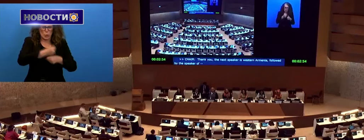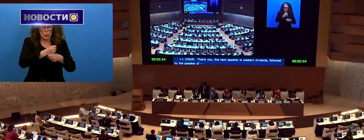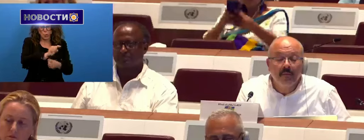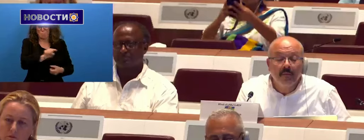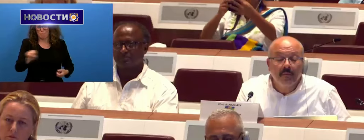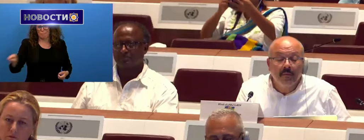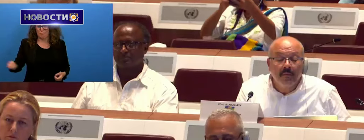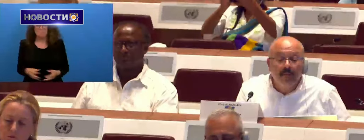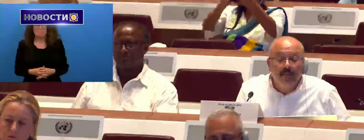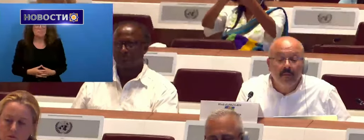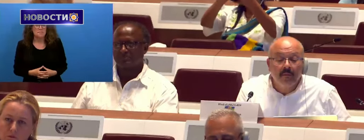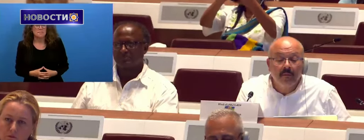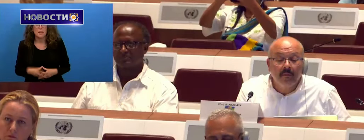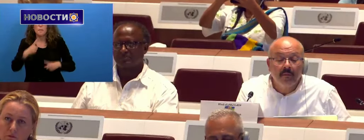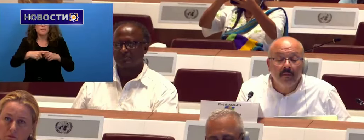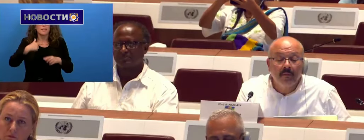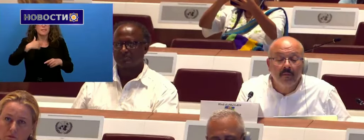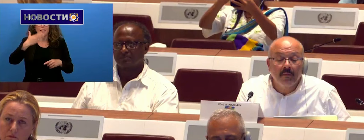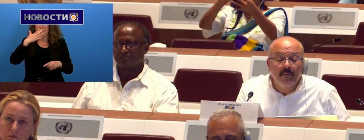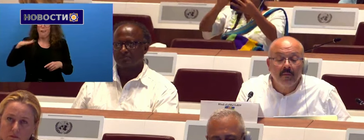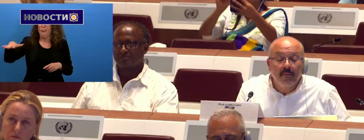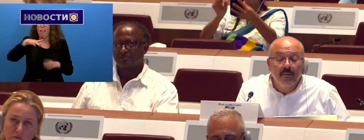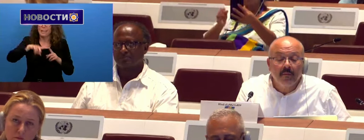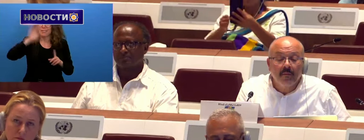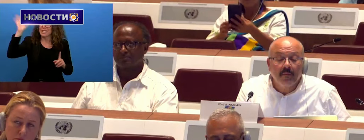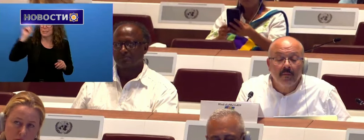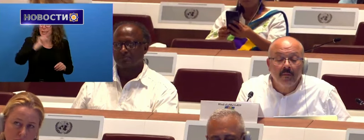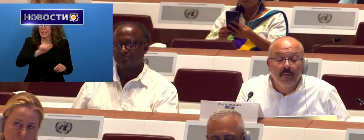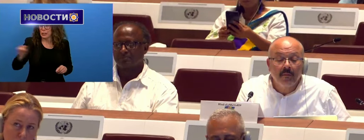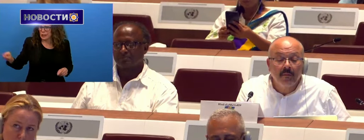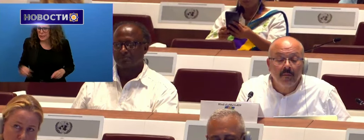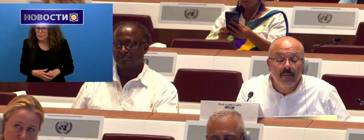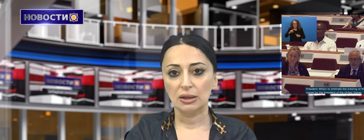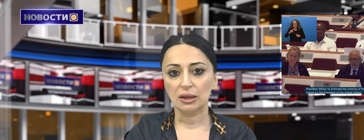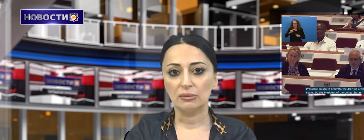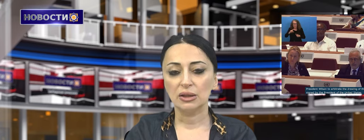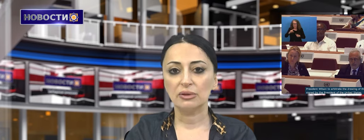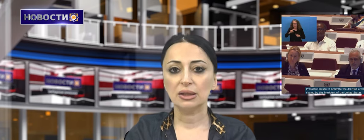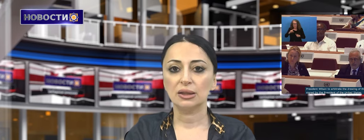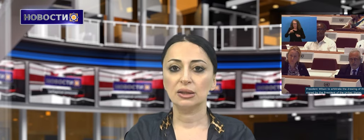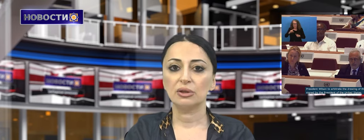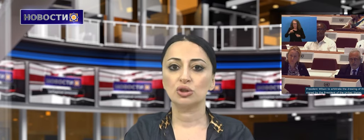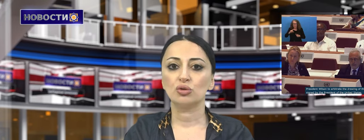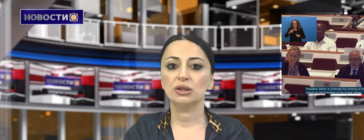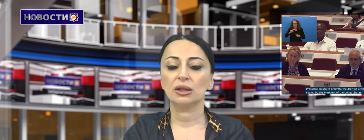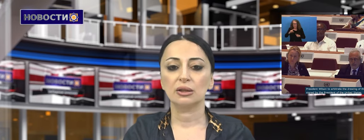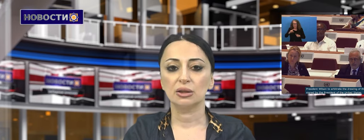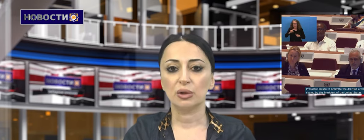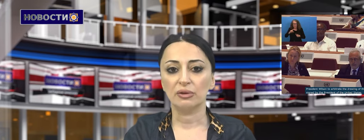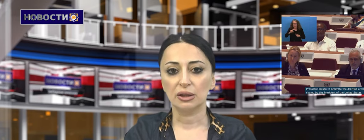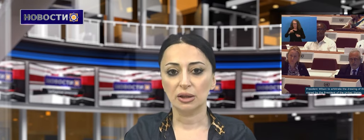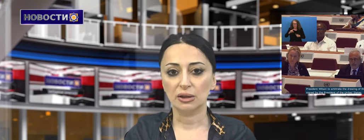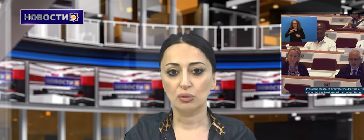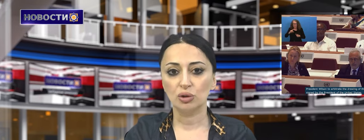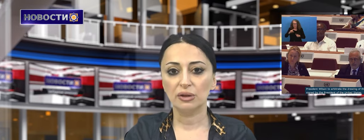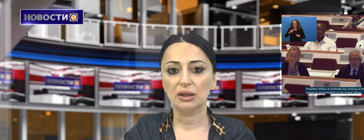без консенсуса в отношении прав владельцев генетических ресурсов и традиционных знаний. В соответствии с статьей 26 Декларации